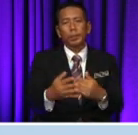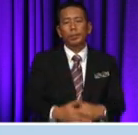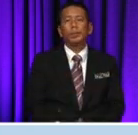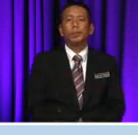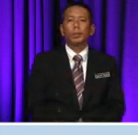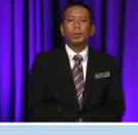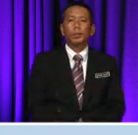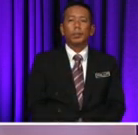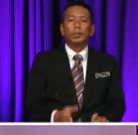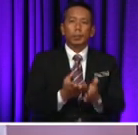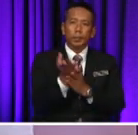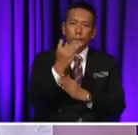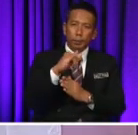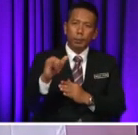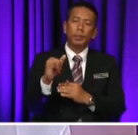seterusnya